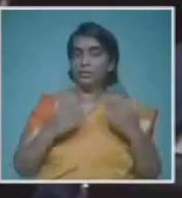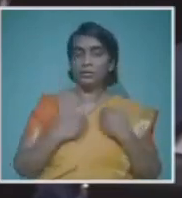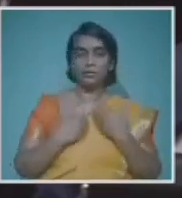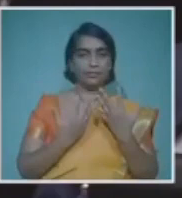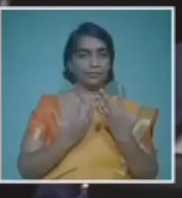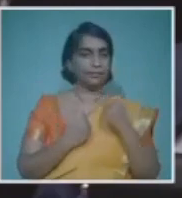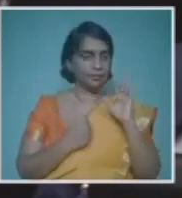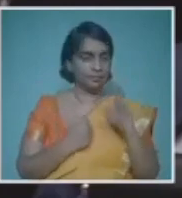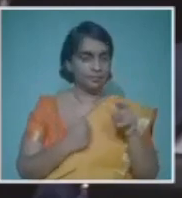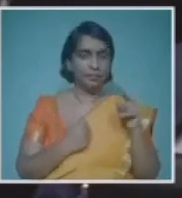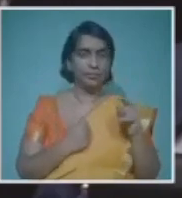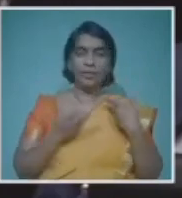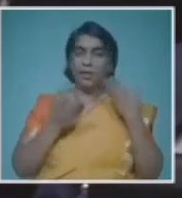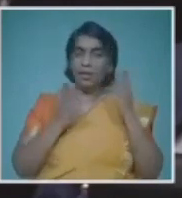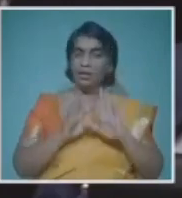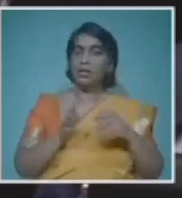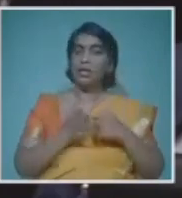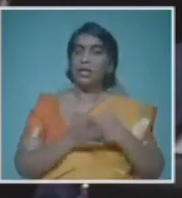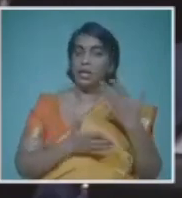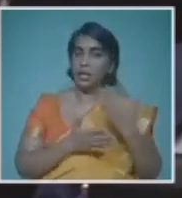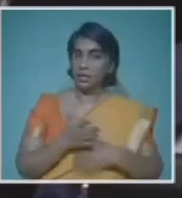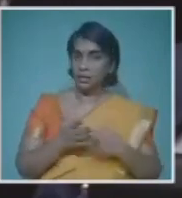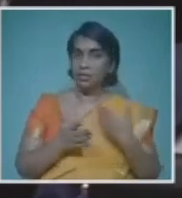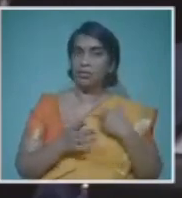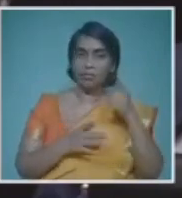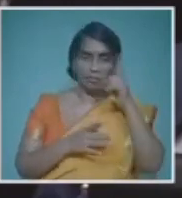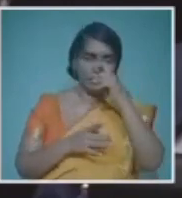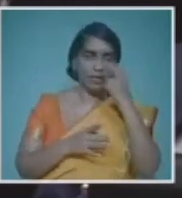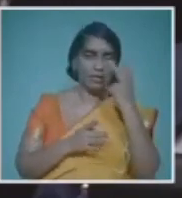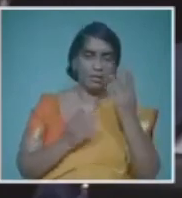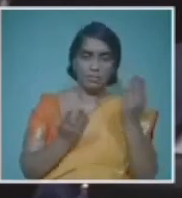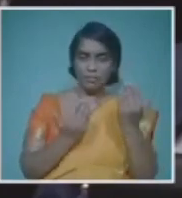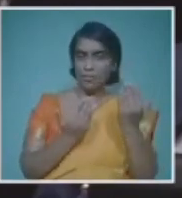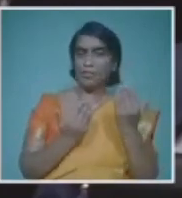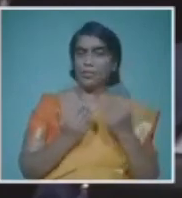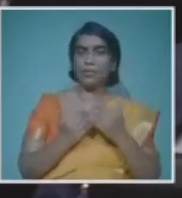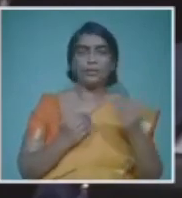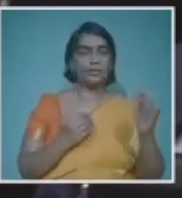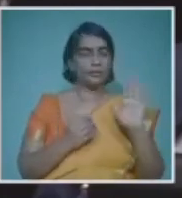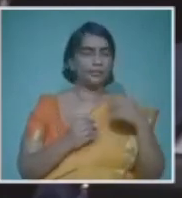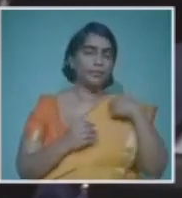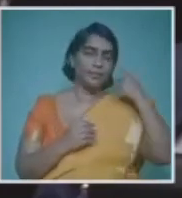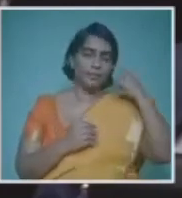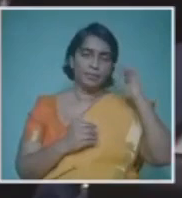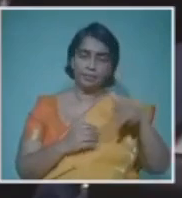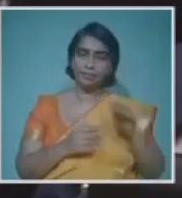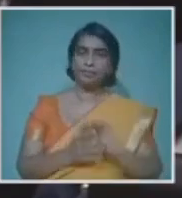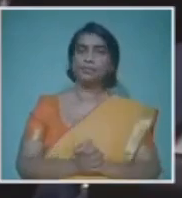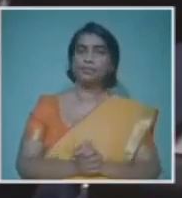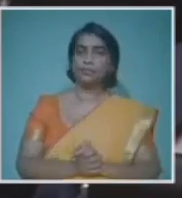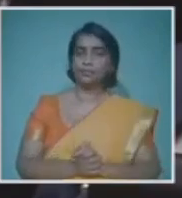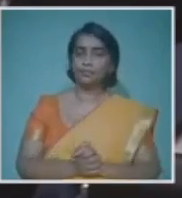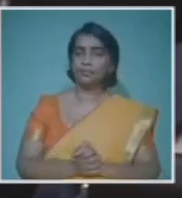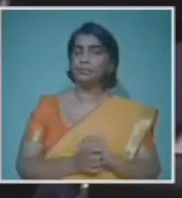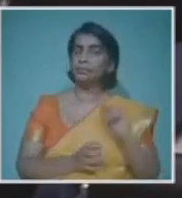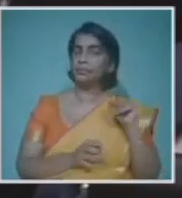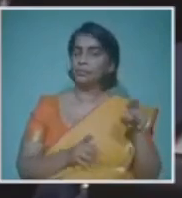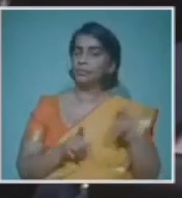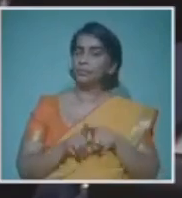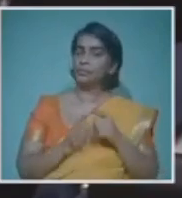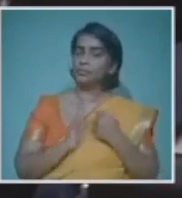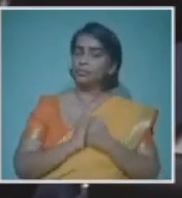ලබාගෙන තිබෙනවා අවසන් වාර්තාවට තව මාස දෙකක් විතර වගේ කාලයක් ගත වෙයි කියලා බලාපොරොත්තු වෙනවා. ඒ අනුව ගරු